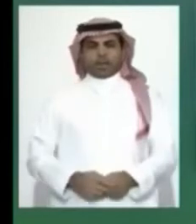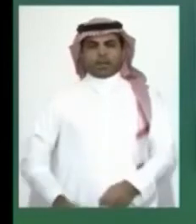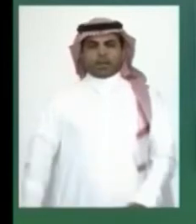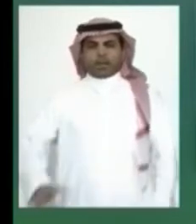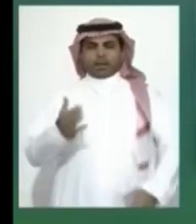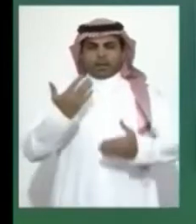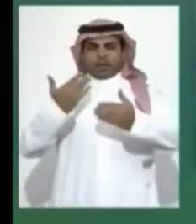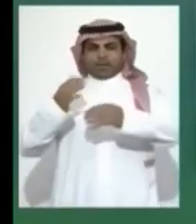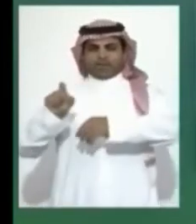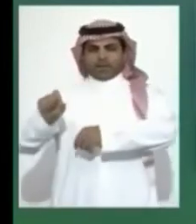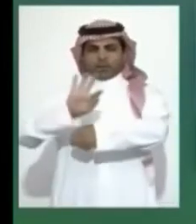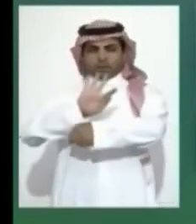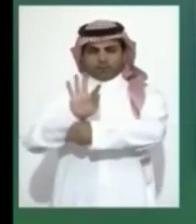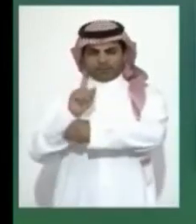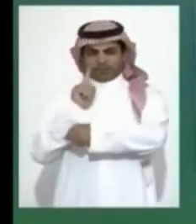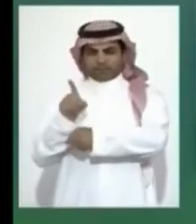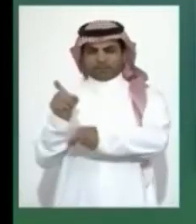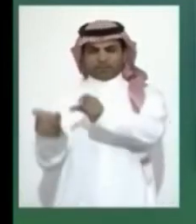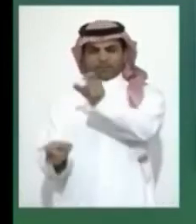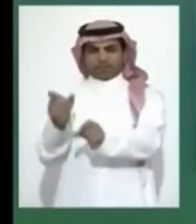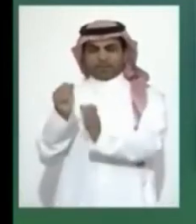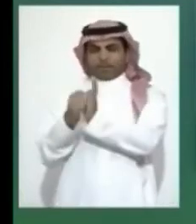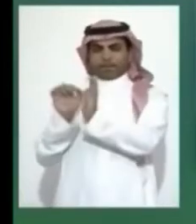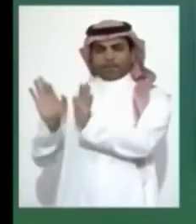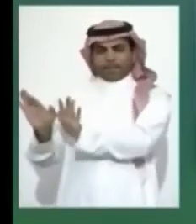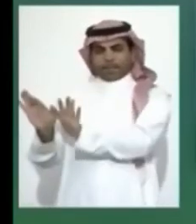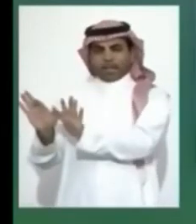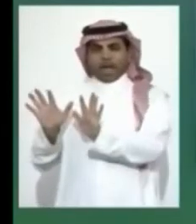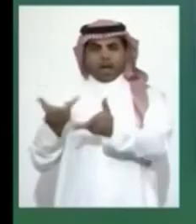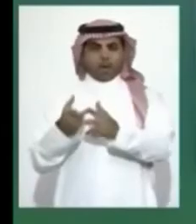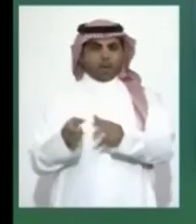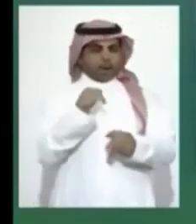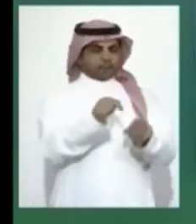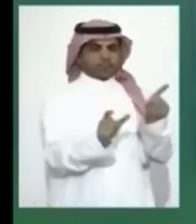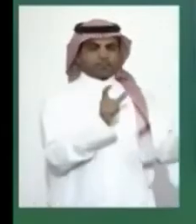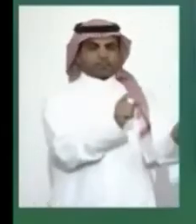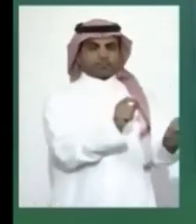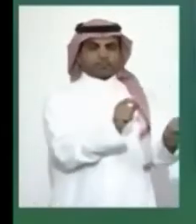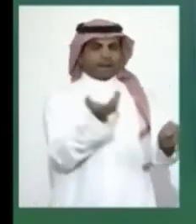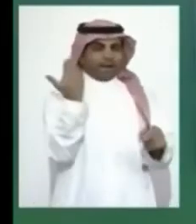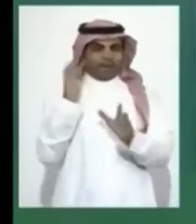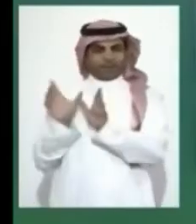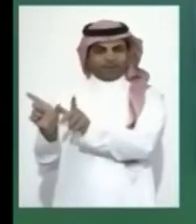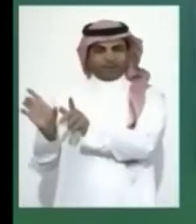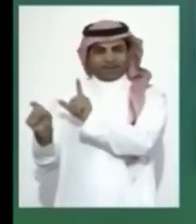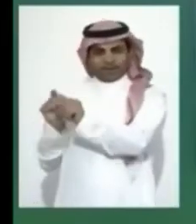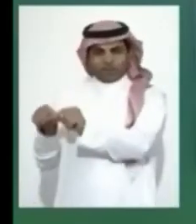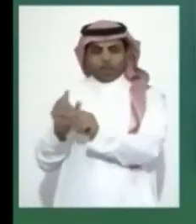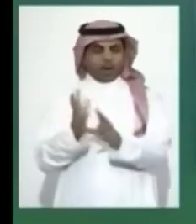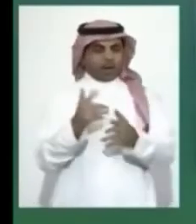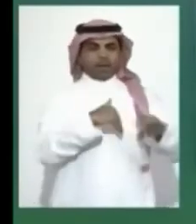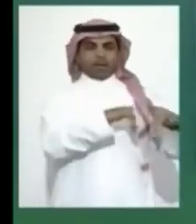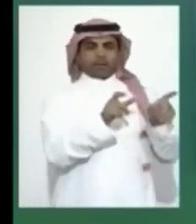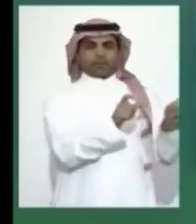الإصابات الجديدة ممن هم في الحجر الصحي أم حالات جديدة تم اكتشافها حديثا؟ طبعا ذكرنا اليوم في